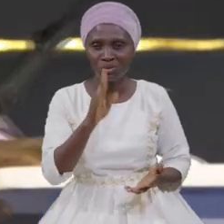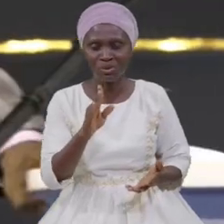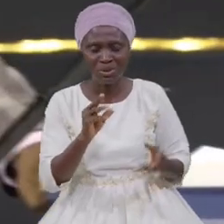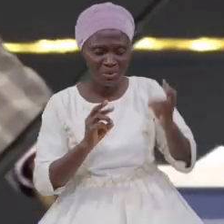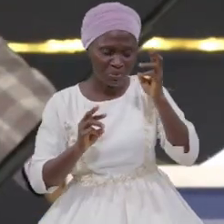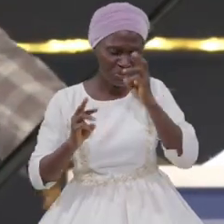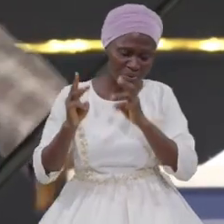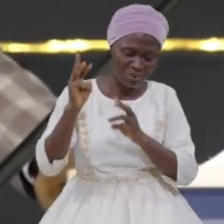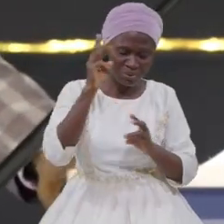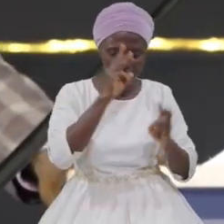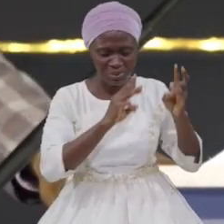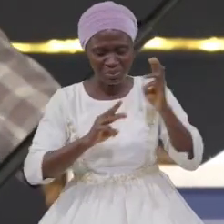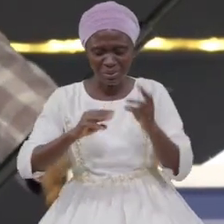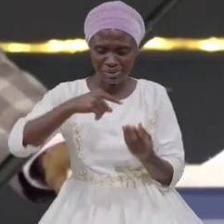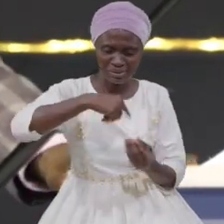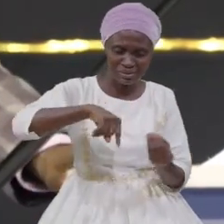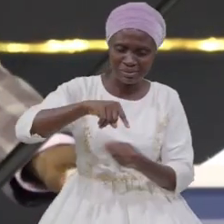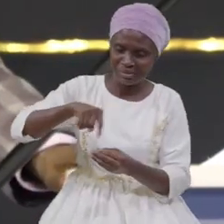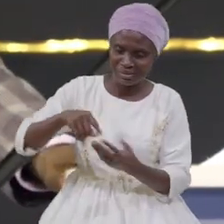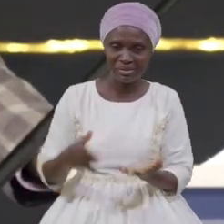avec pas l'anxiété, les soucis.